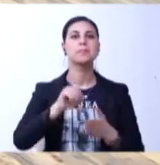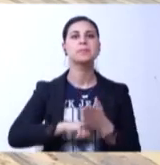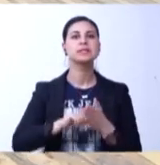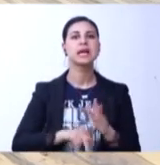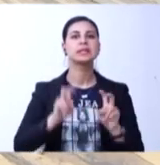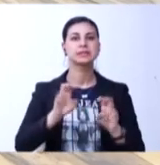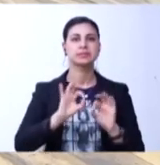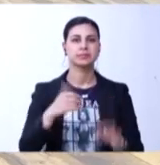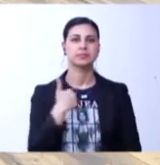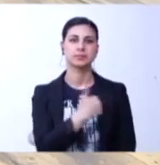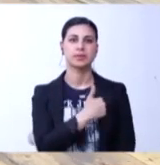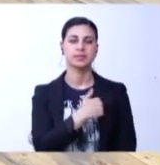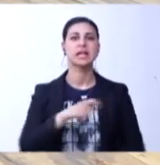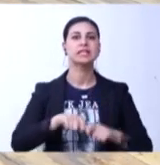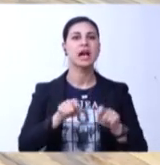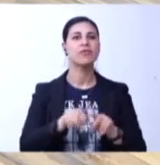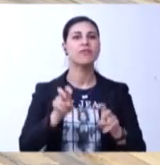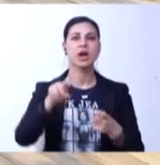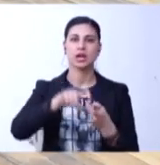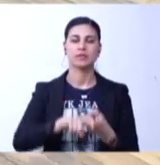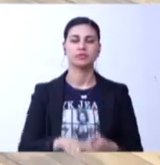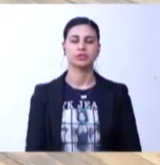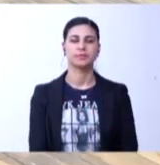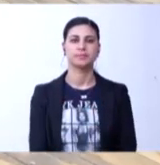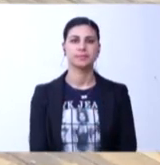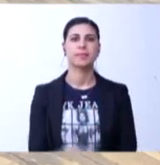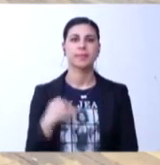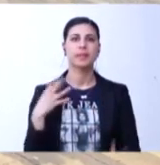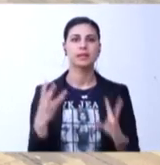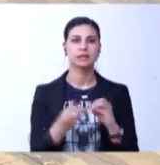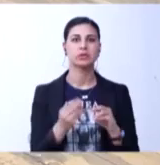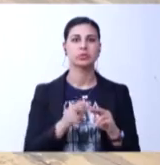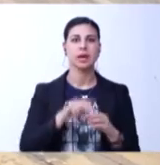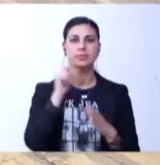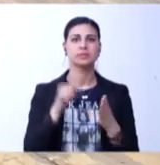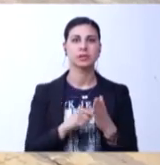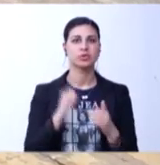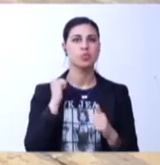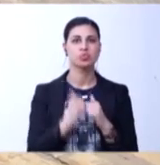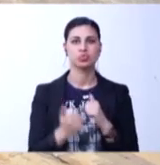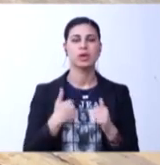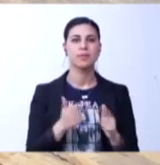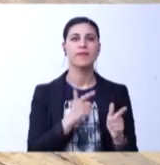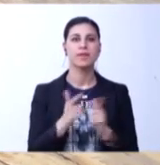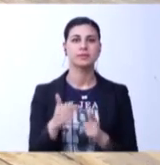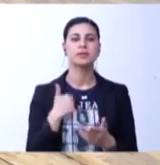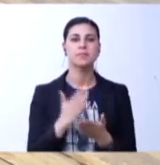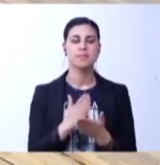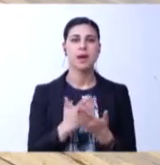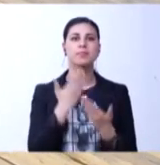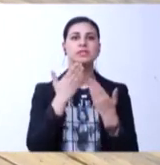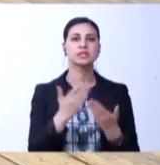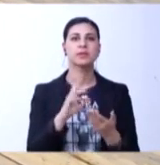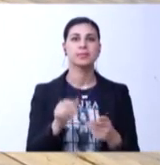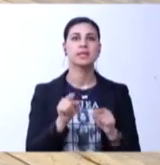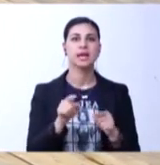შეიძლება მიგვიყვანოს დარღვევასთან. მე როგორც წესი ამ საკითხვისთვის ვემზადები ხოლმე, მაქვს კითხვები